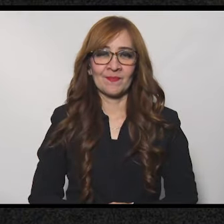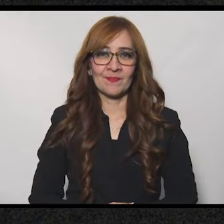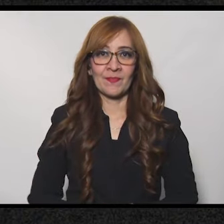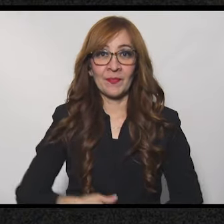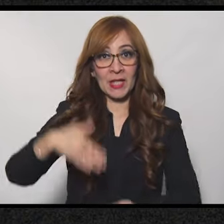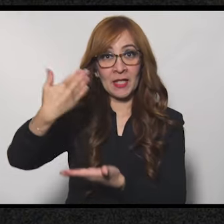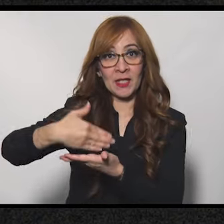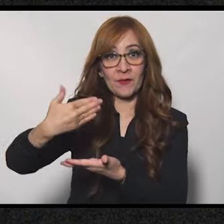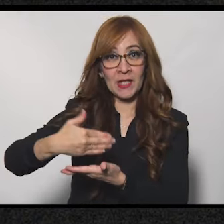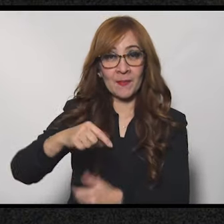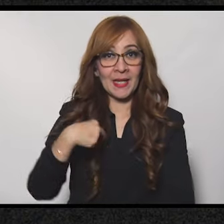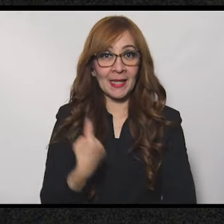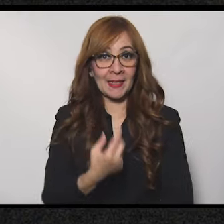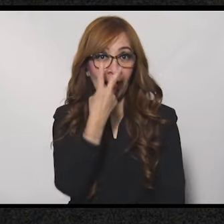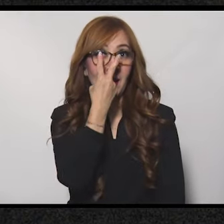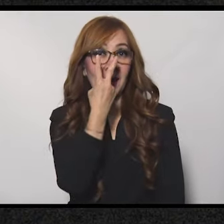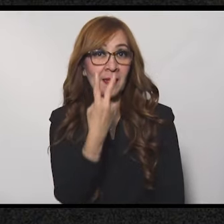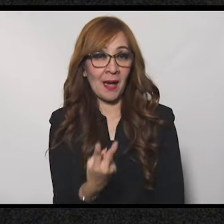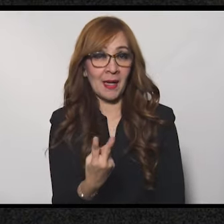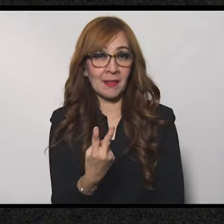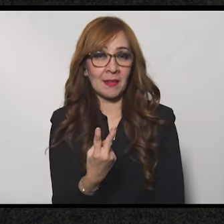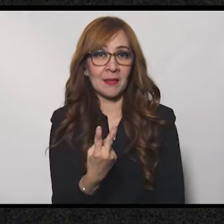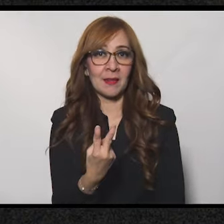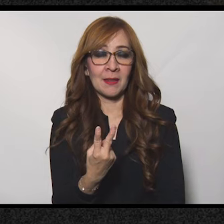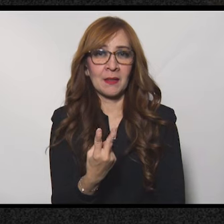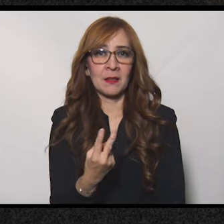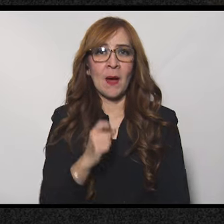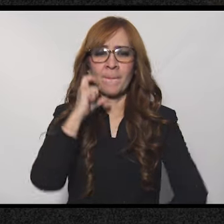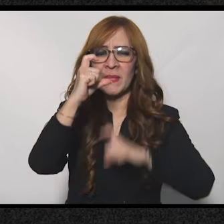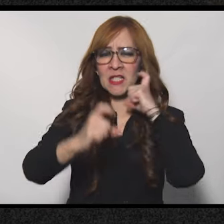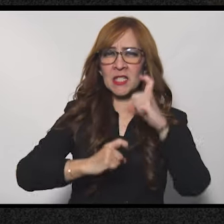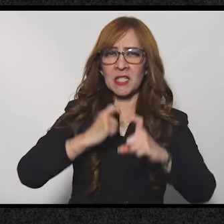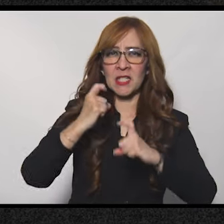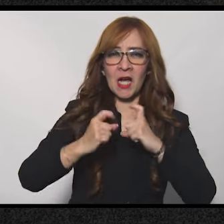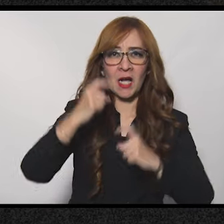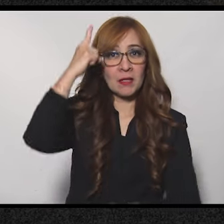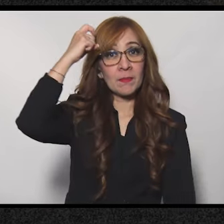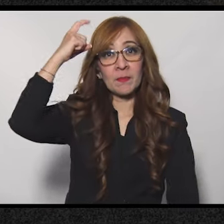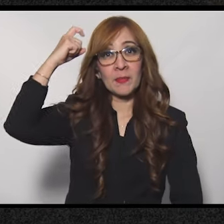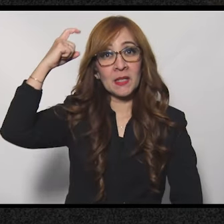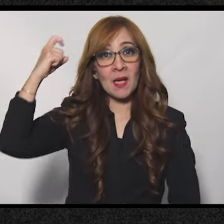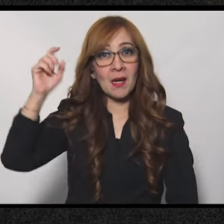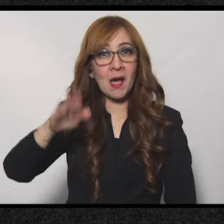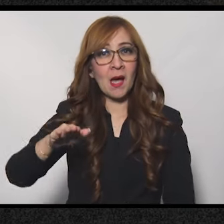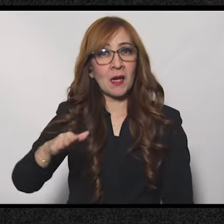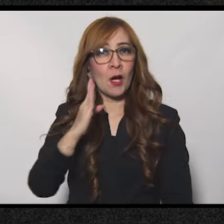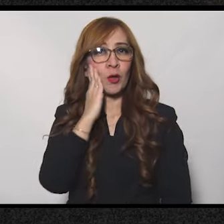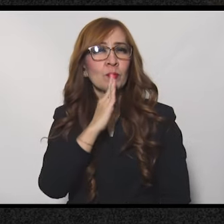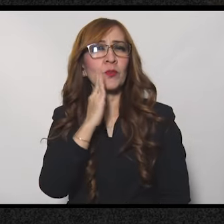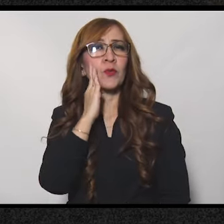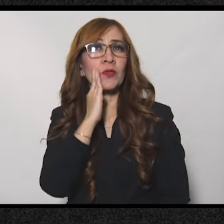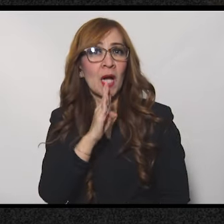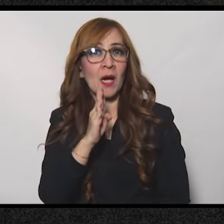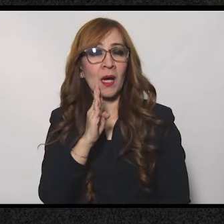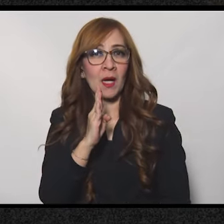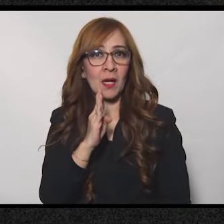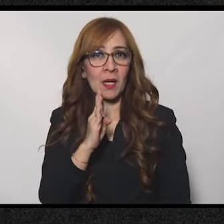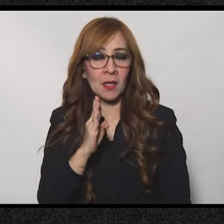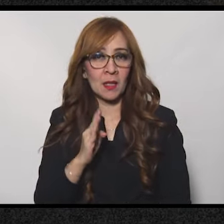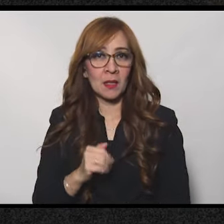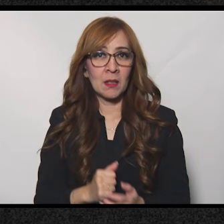Di film yang tadi kita sama-sama saksikan, bahwa menceritakan sebuah impian daripada seorang anak muda.